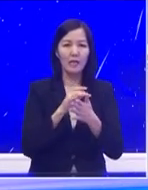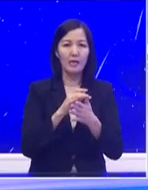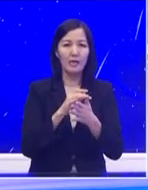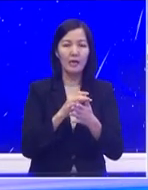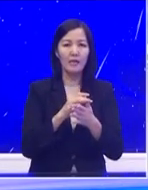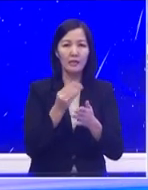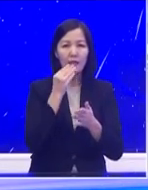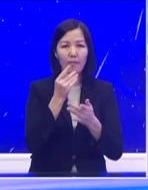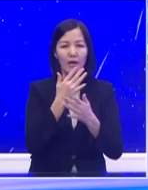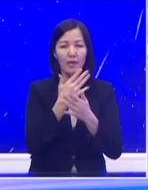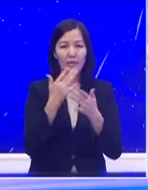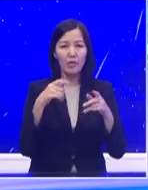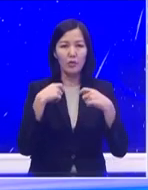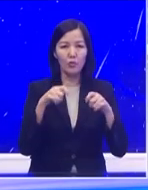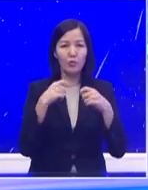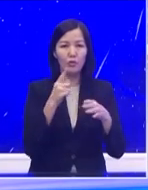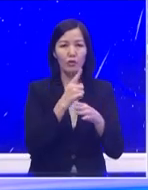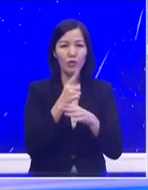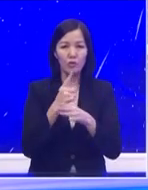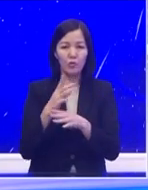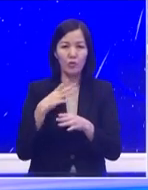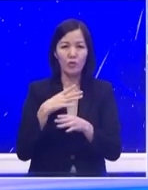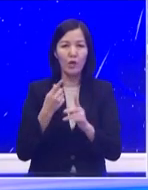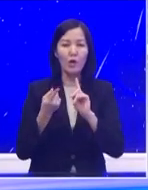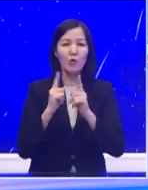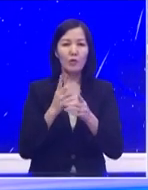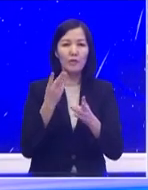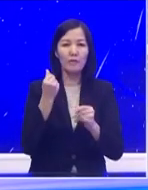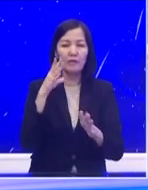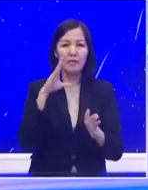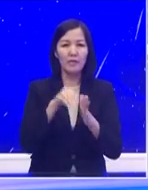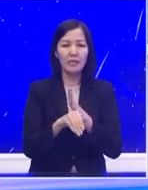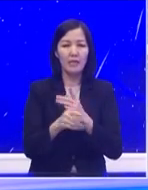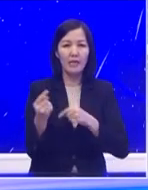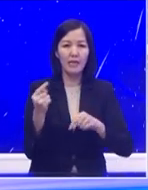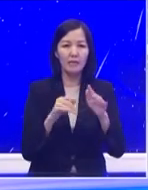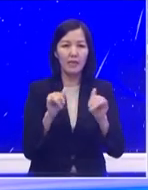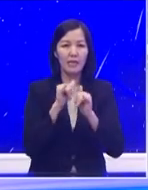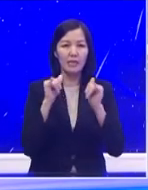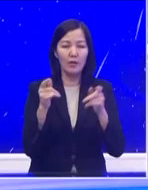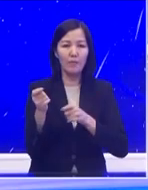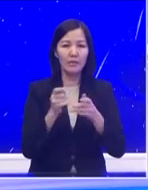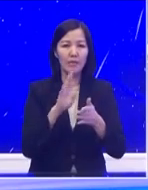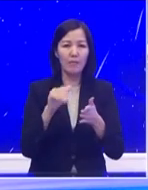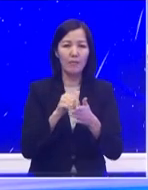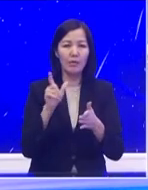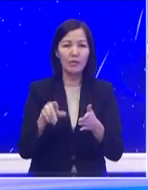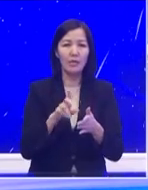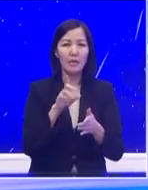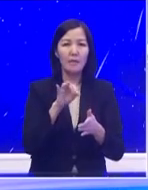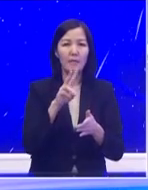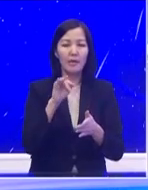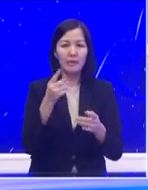қолға азық-түлік сату бойынша шектеу қойылды. Бұл өзгерістерді инвестициялар және кәсіпкерлікті дамыту басқармасы басшысы